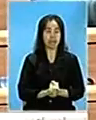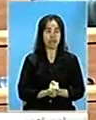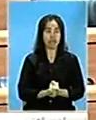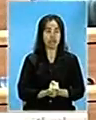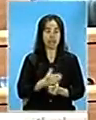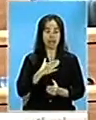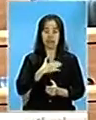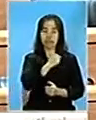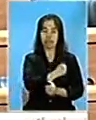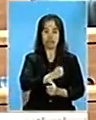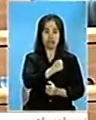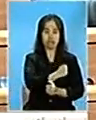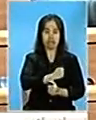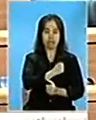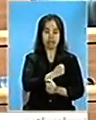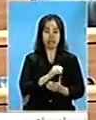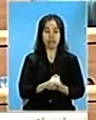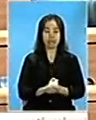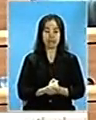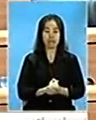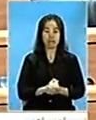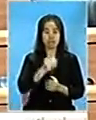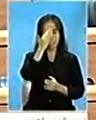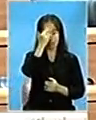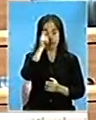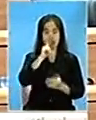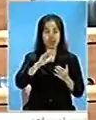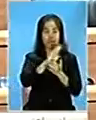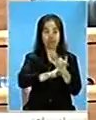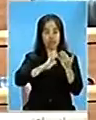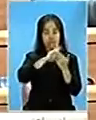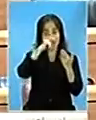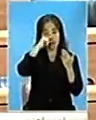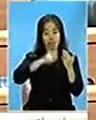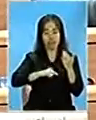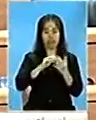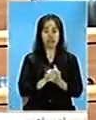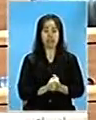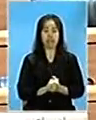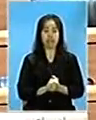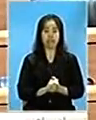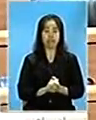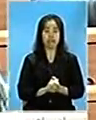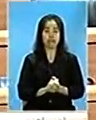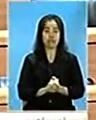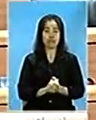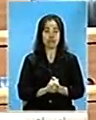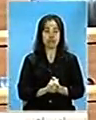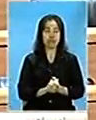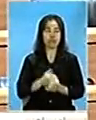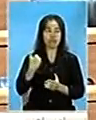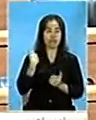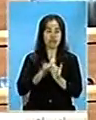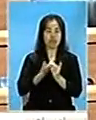น่าเสียใจครับเพราะอะไรครับเพราะประเทศชาติของเราประเทศไทยของเราได้จ่